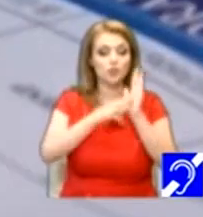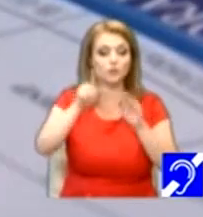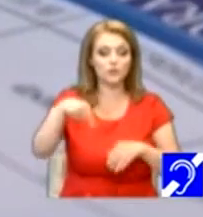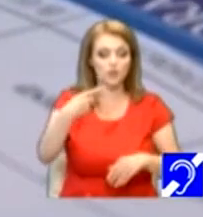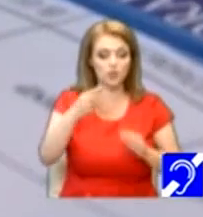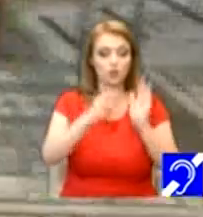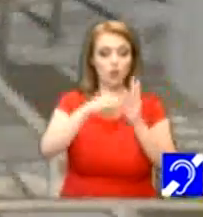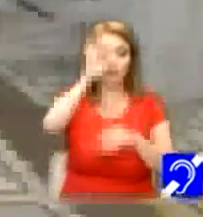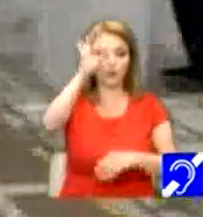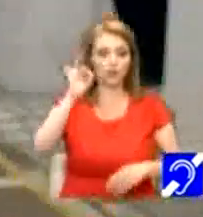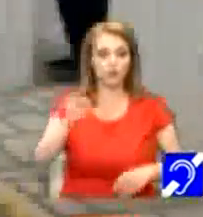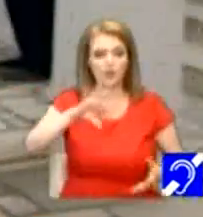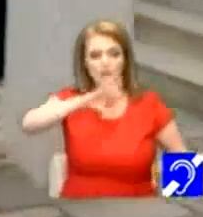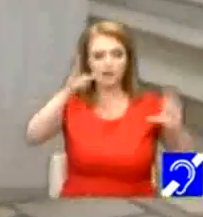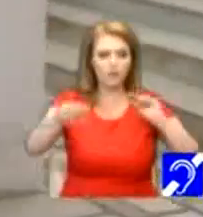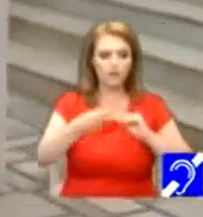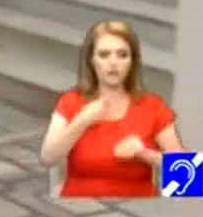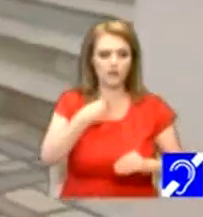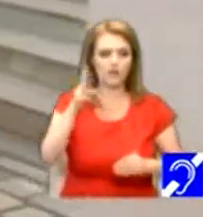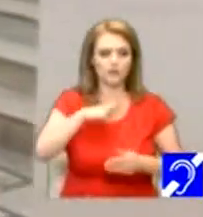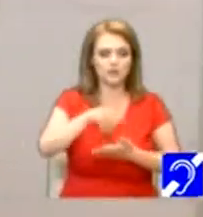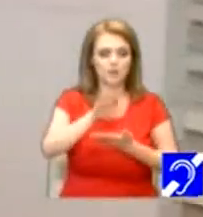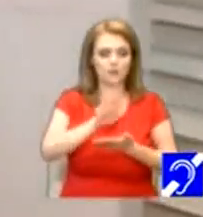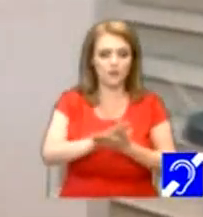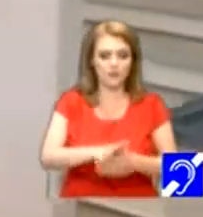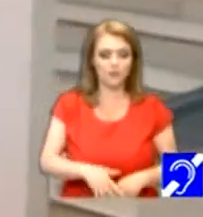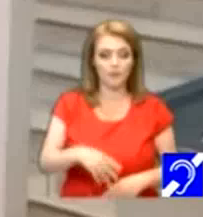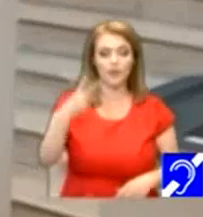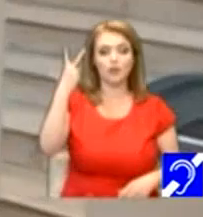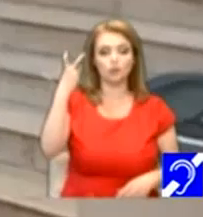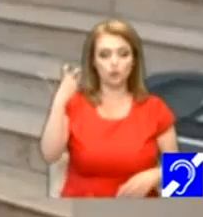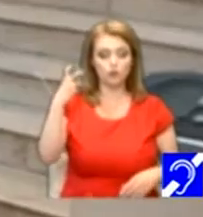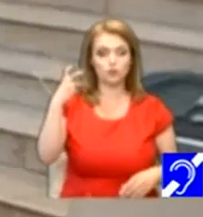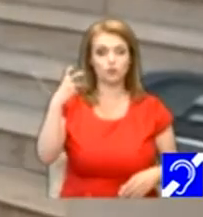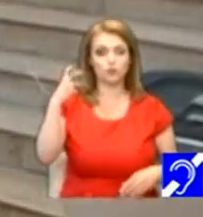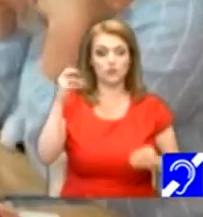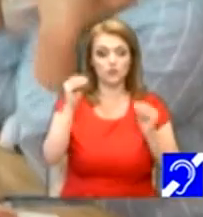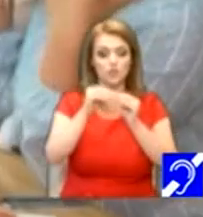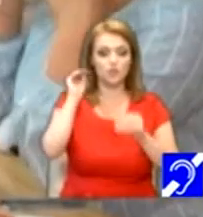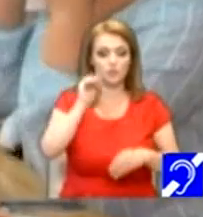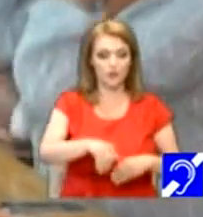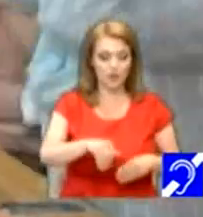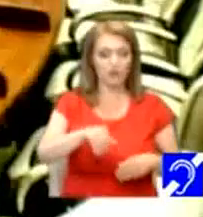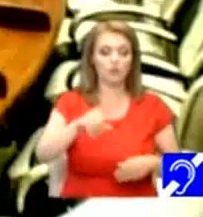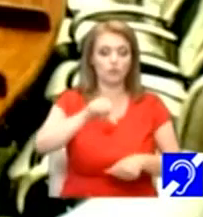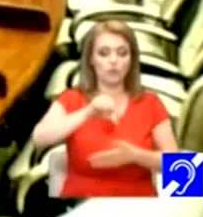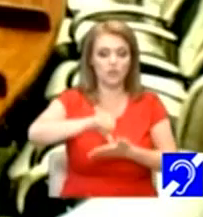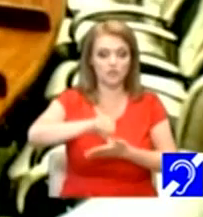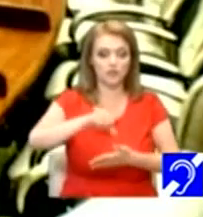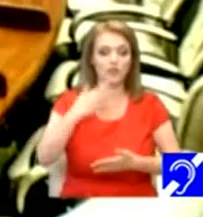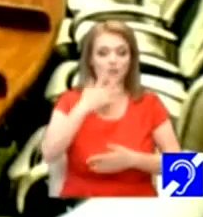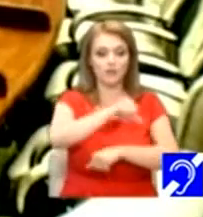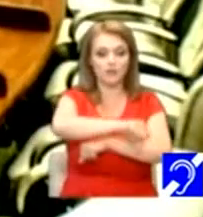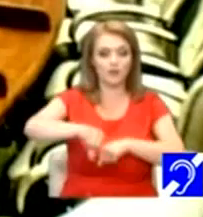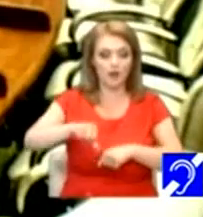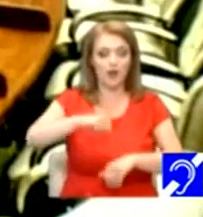48,41% din totalul votat înscriși în listele electorale. Peste 210.000 au votat în străinătate.